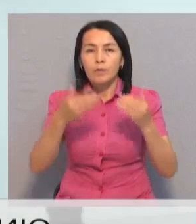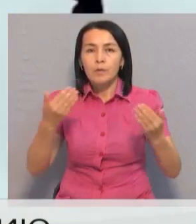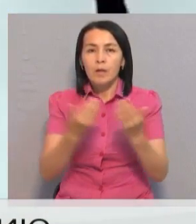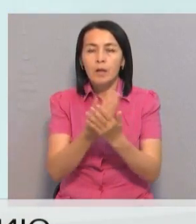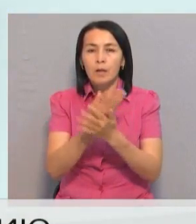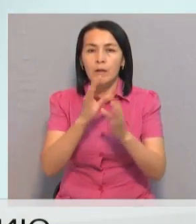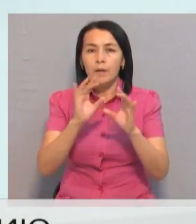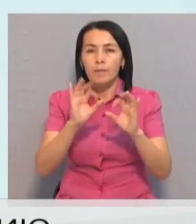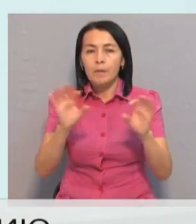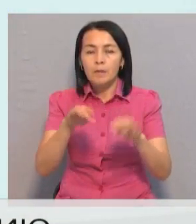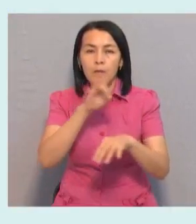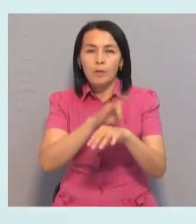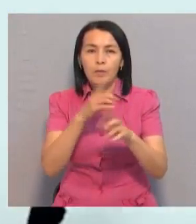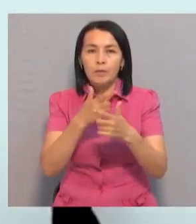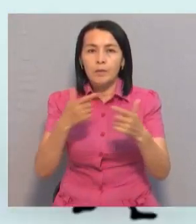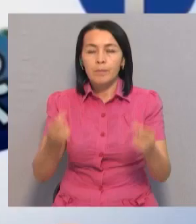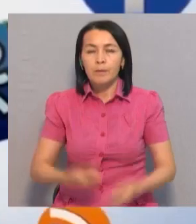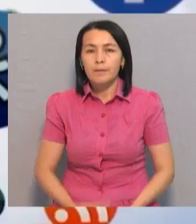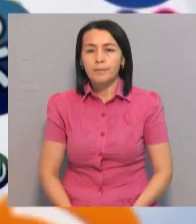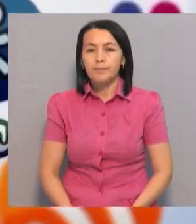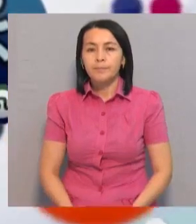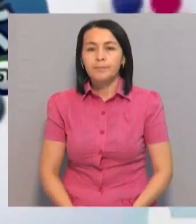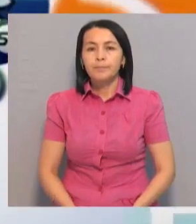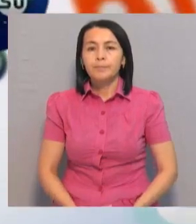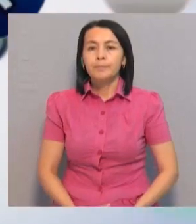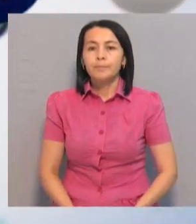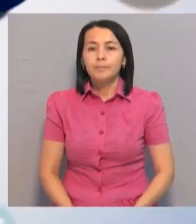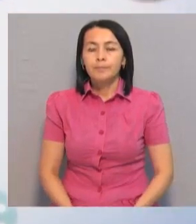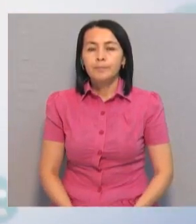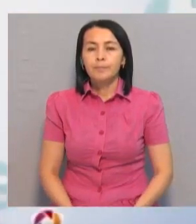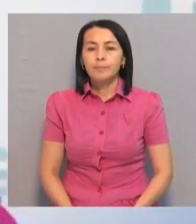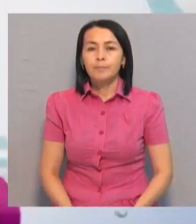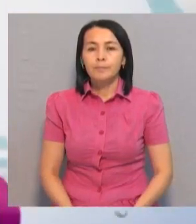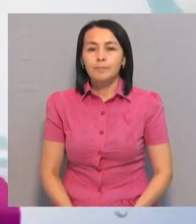повторного распространения ложной информации. Ажинарапова, Алмаза Набекула, новости.